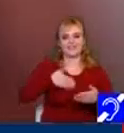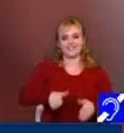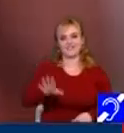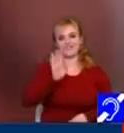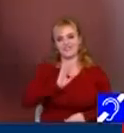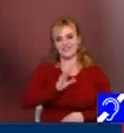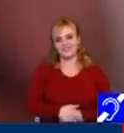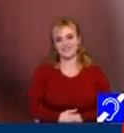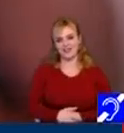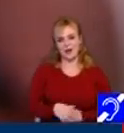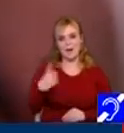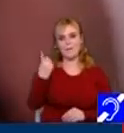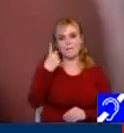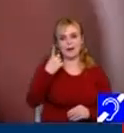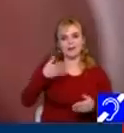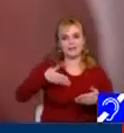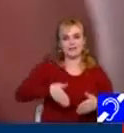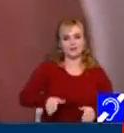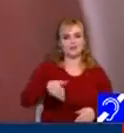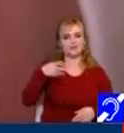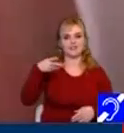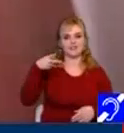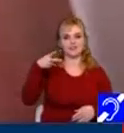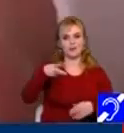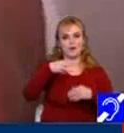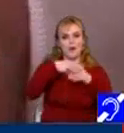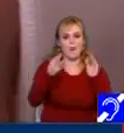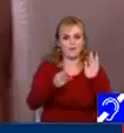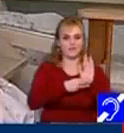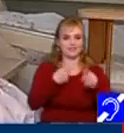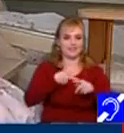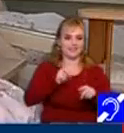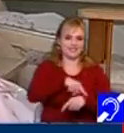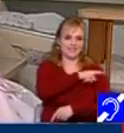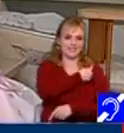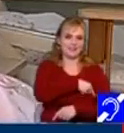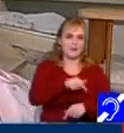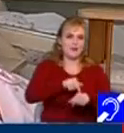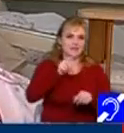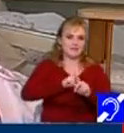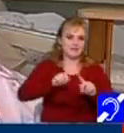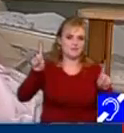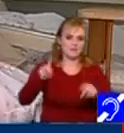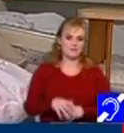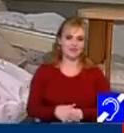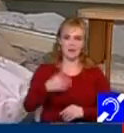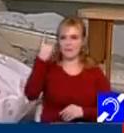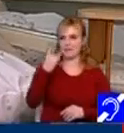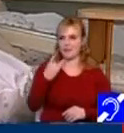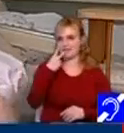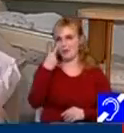de fetiță și prima nou născută în 2018 la această maternitate. Neobișnuit. Pe fereastră mă